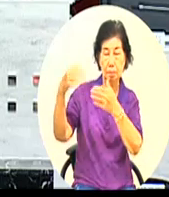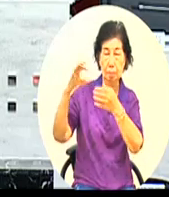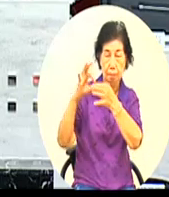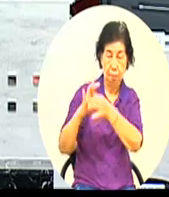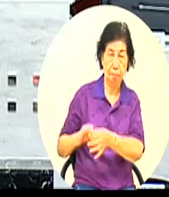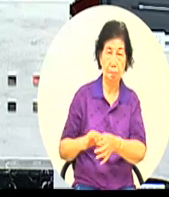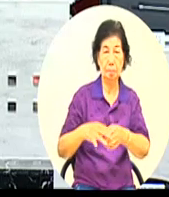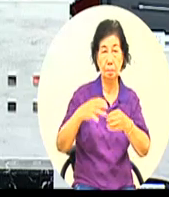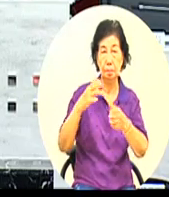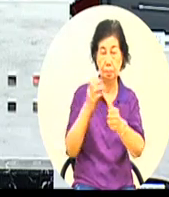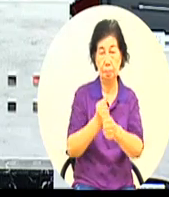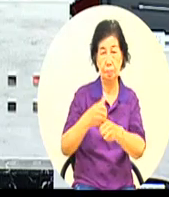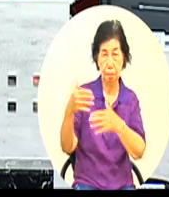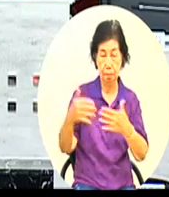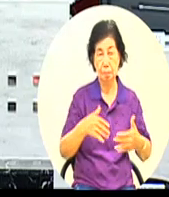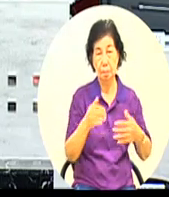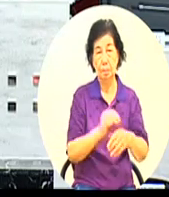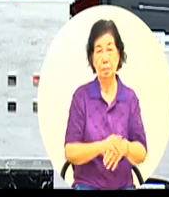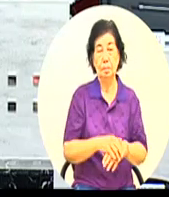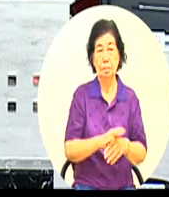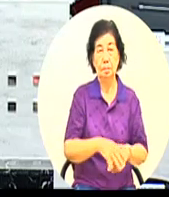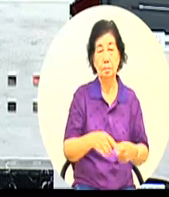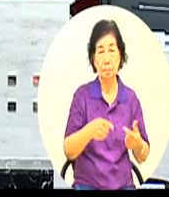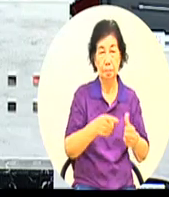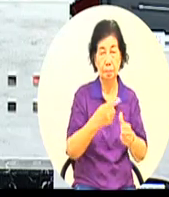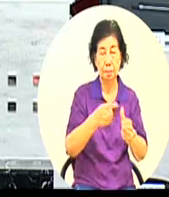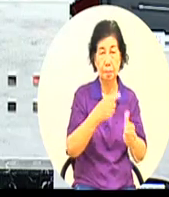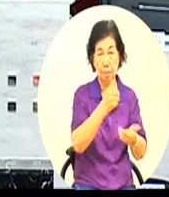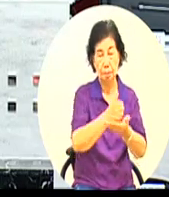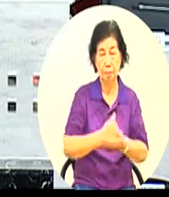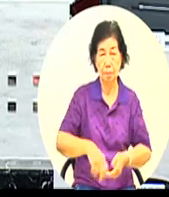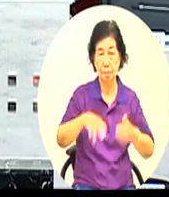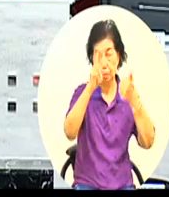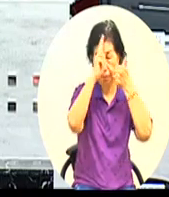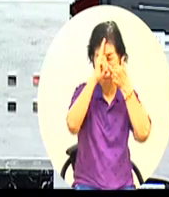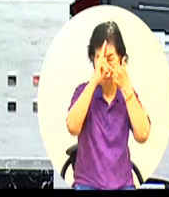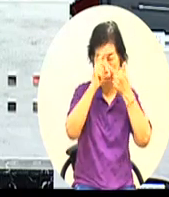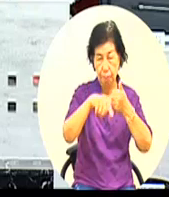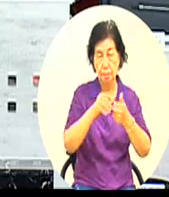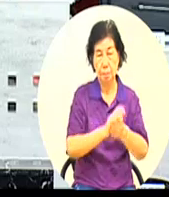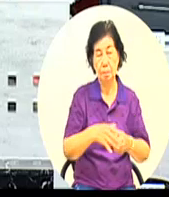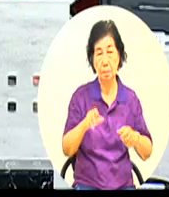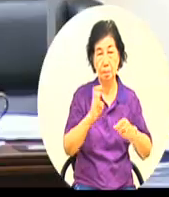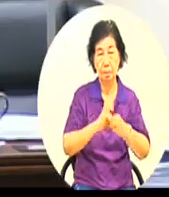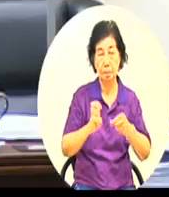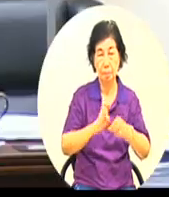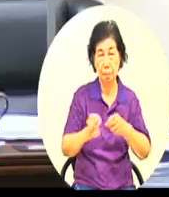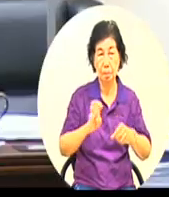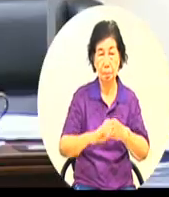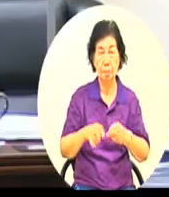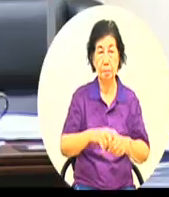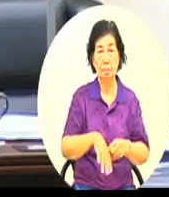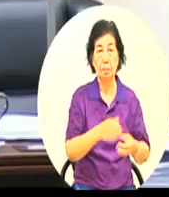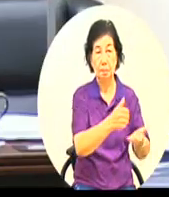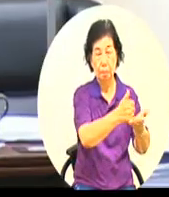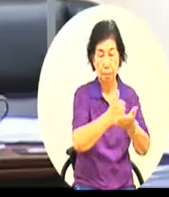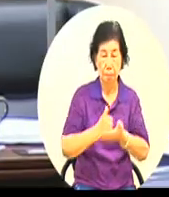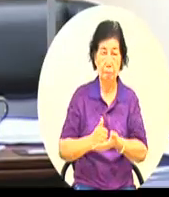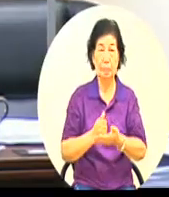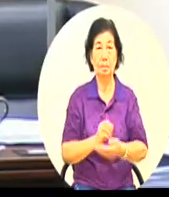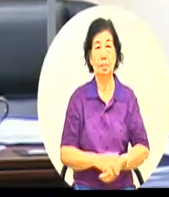询。第一位，请许昆源议员质询，时间45分。李文倩。